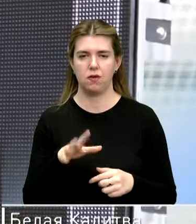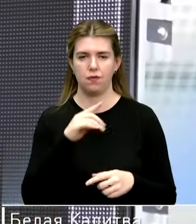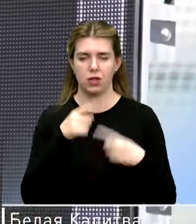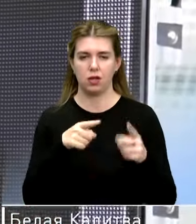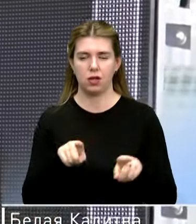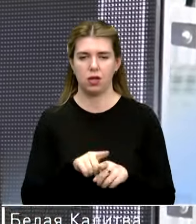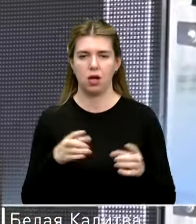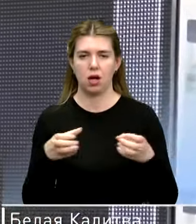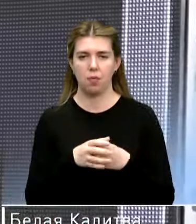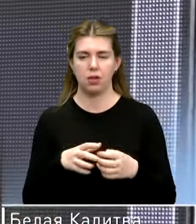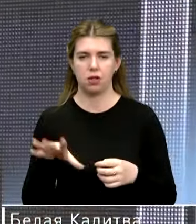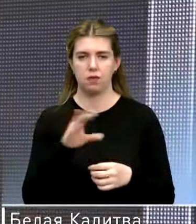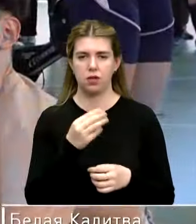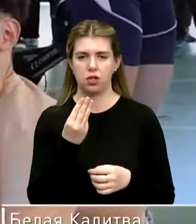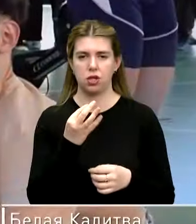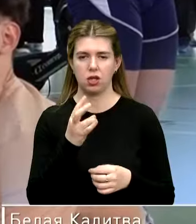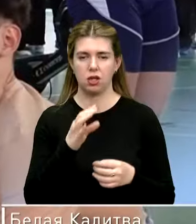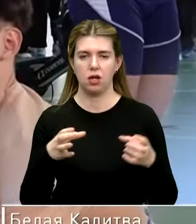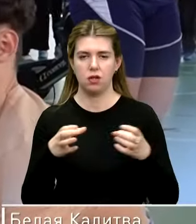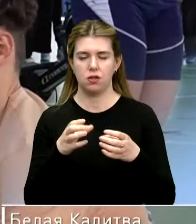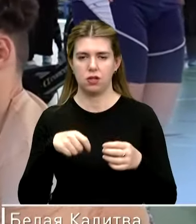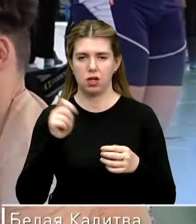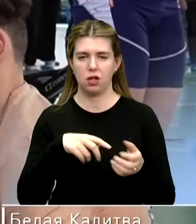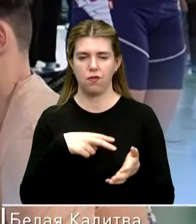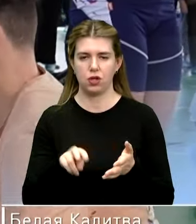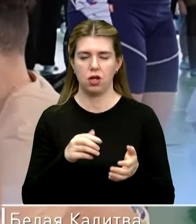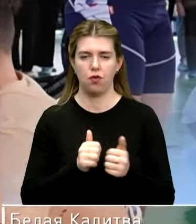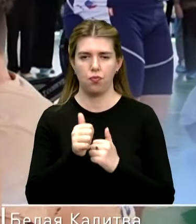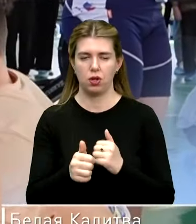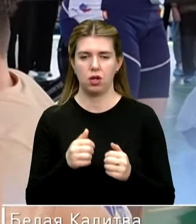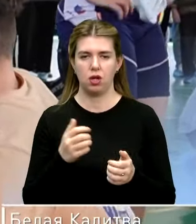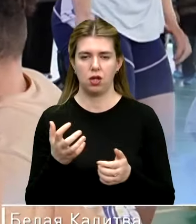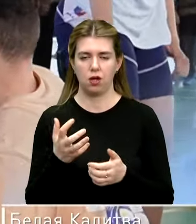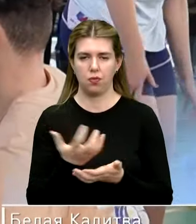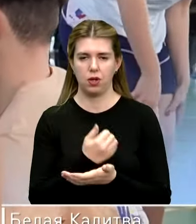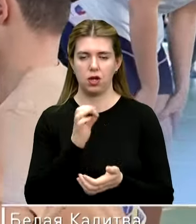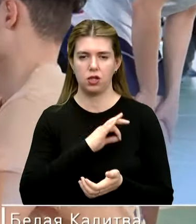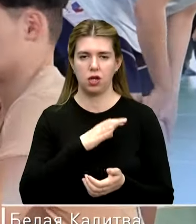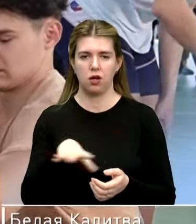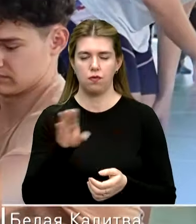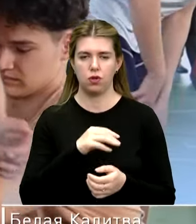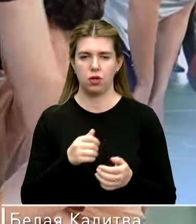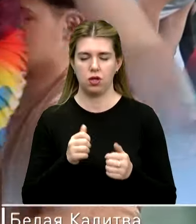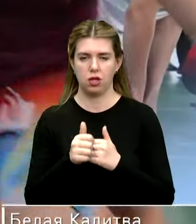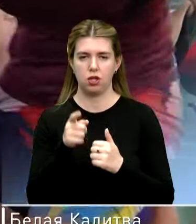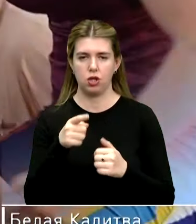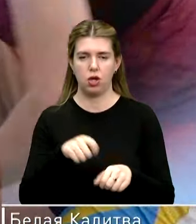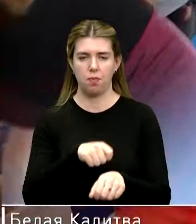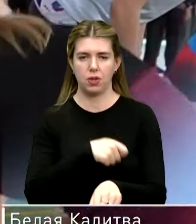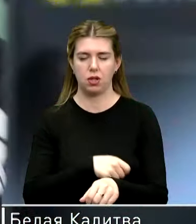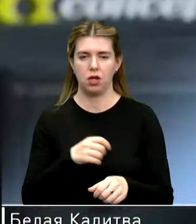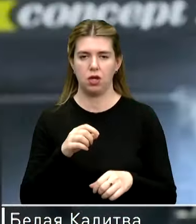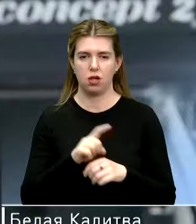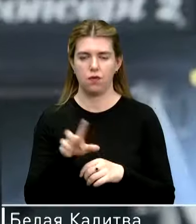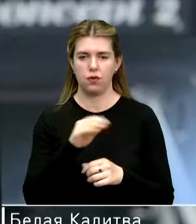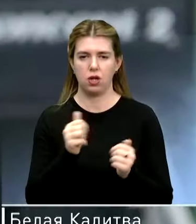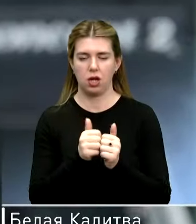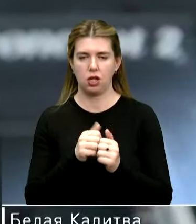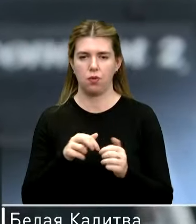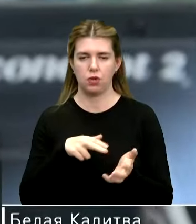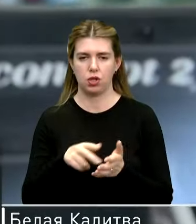жизни. Команда Григория Ширнина со старта вышла вперед и набрала неплохие обороты. Всю эстафету на 1000 метров они нос к носу